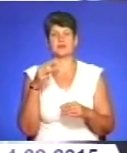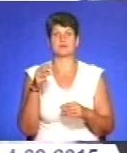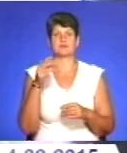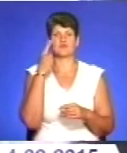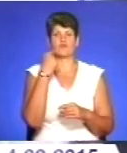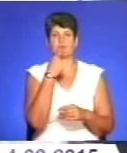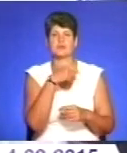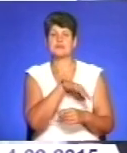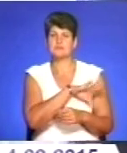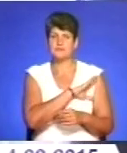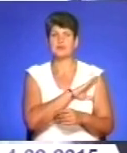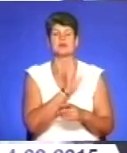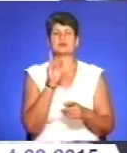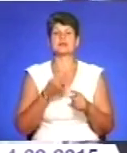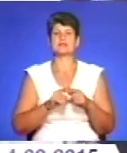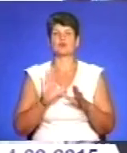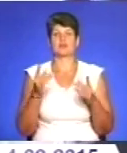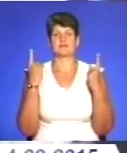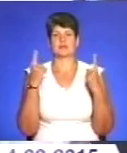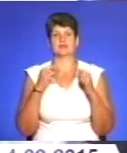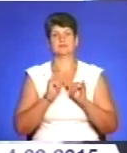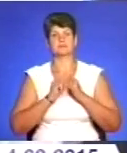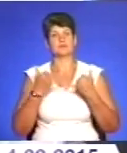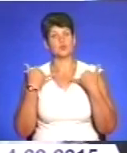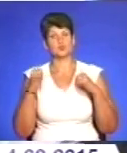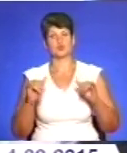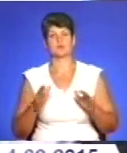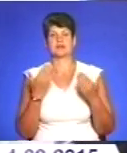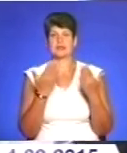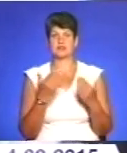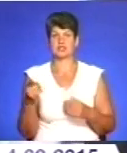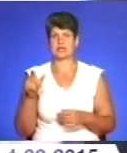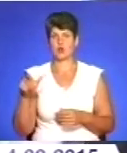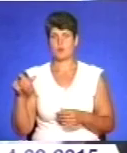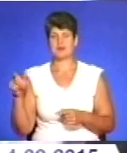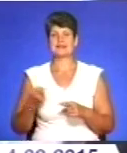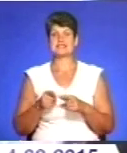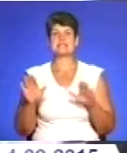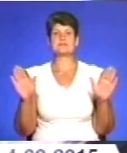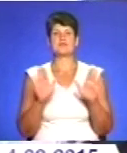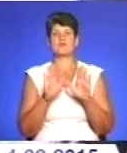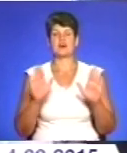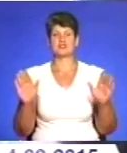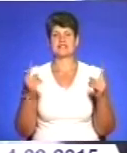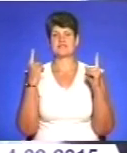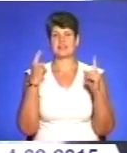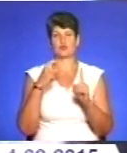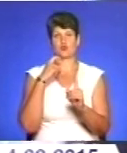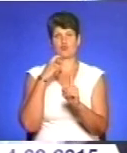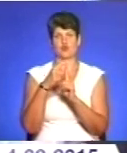буде великий і гарний сюрприз для наших тернополян, тому що це співачка з великої